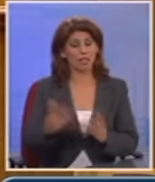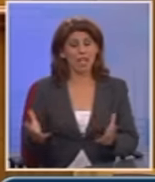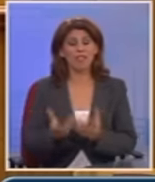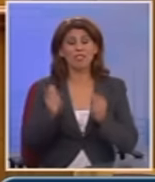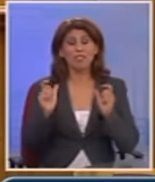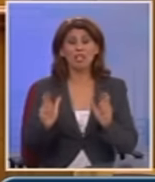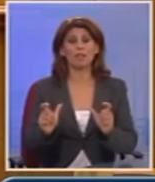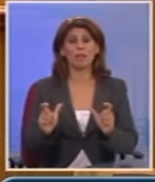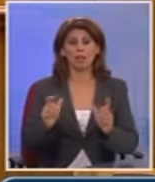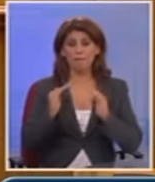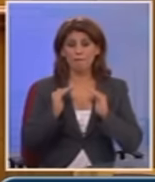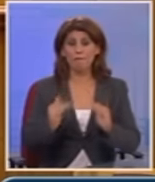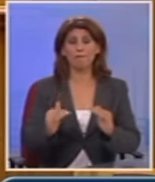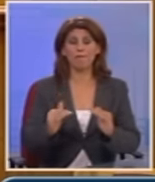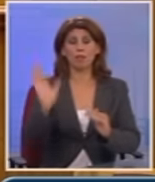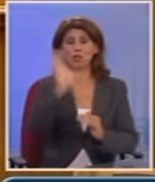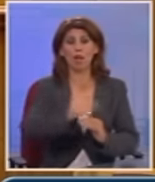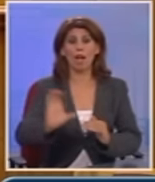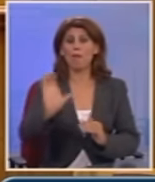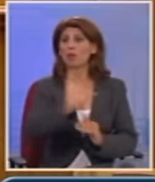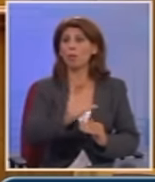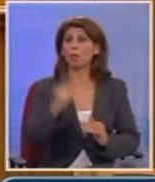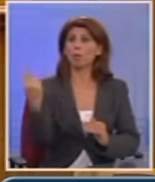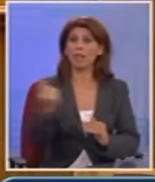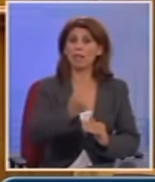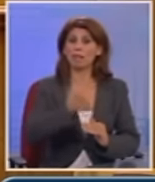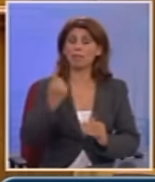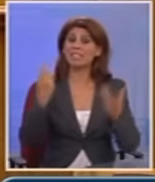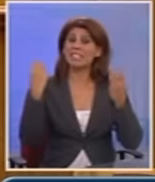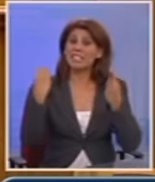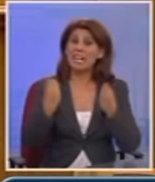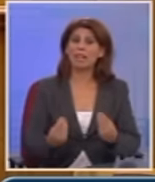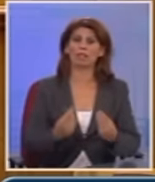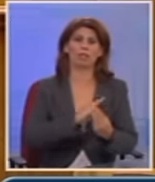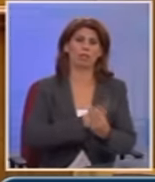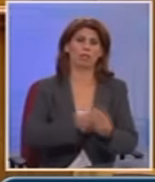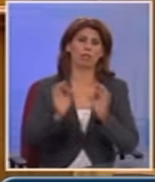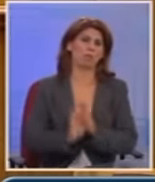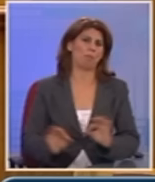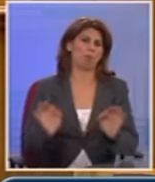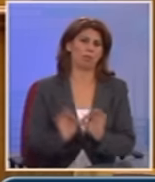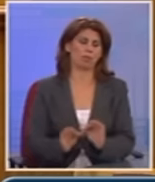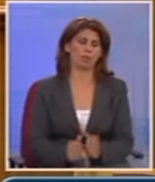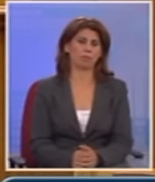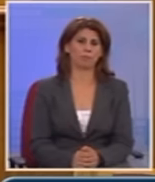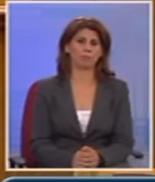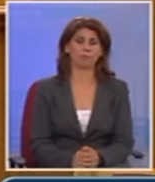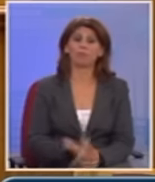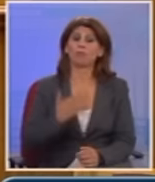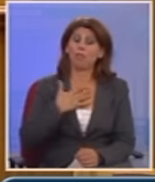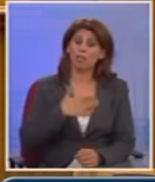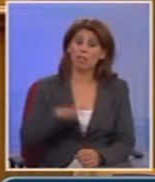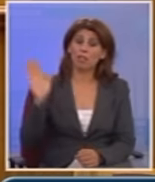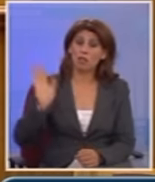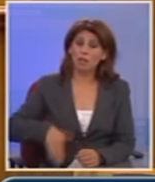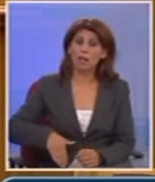διασφάλιση της παραμονής της χώρας στο ευρωπαϊκό γίγνεσθε με τις καλύτερες δυνατές προϋποθέσεις. Επιθυμείτε